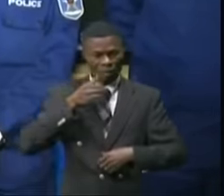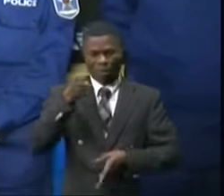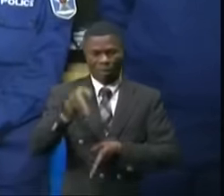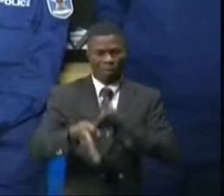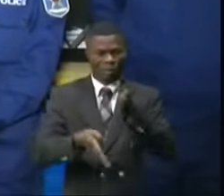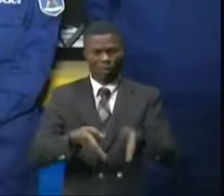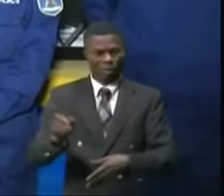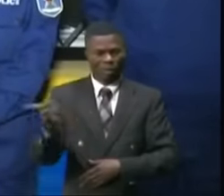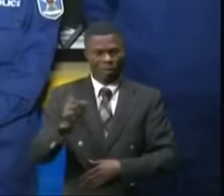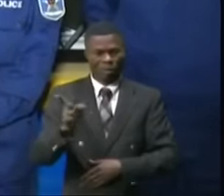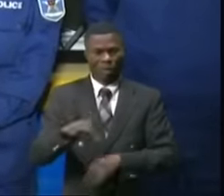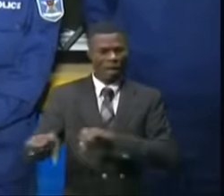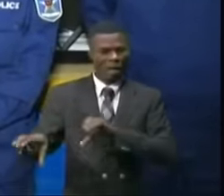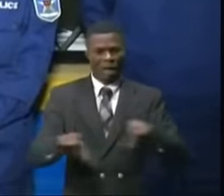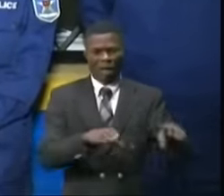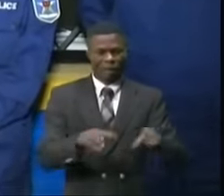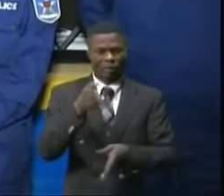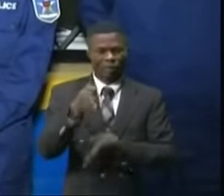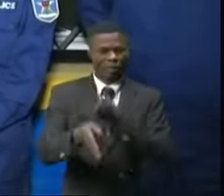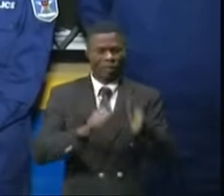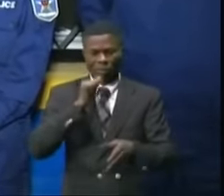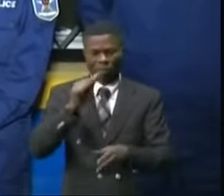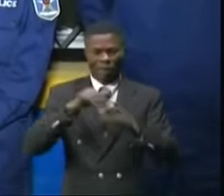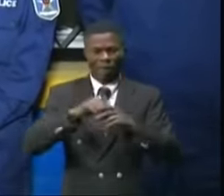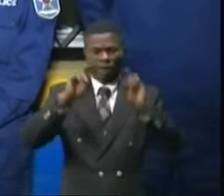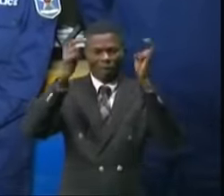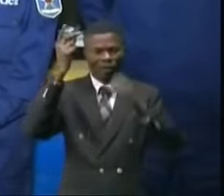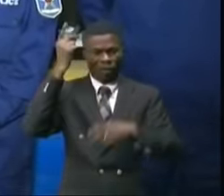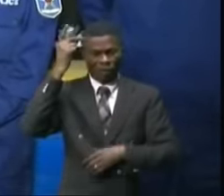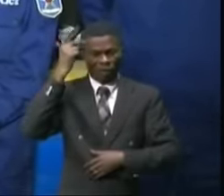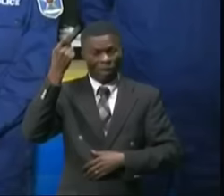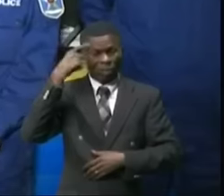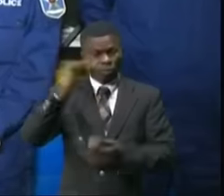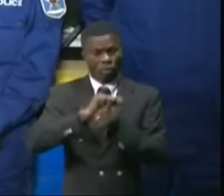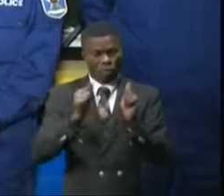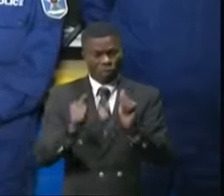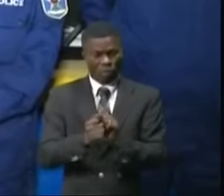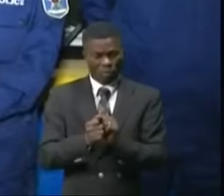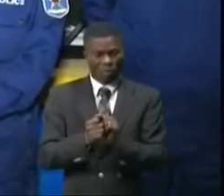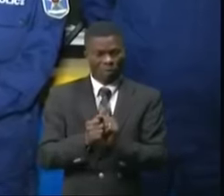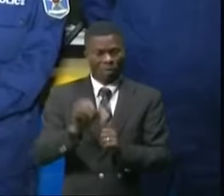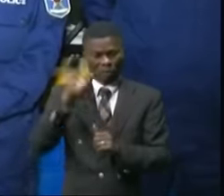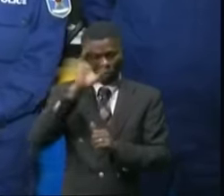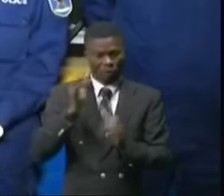toute manifestation dans la ville de Kinshasa pour des raisons sécuritaires.